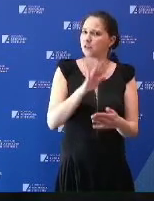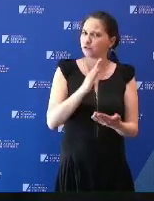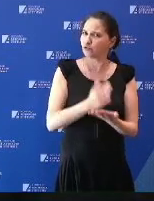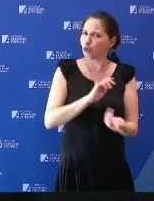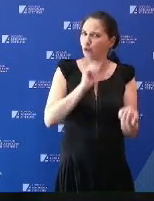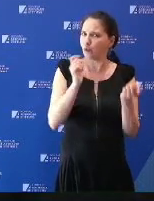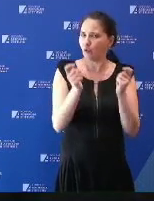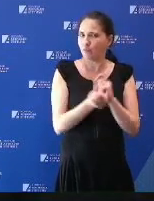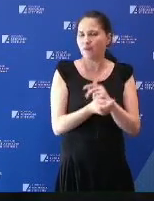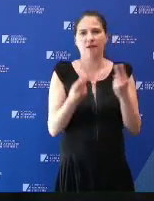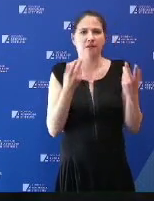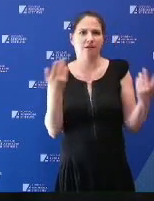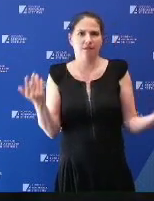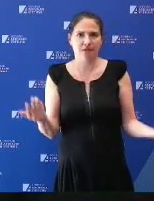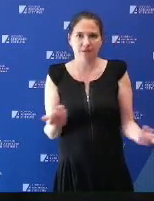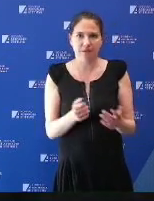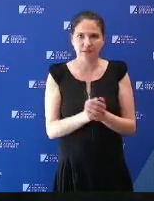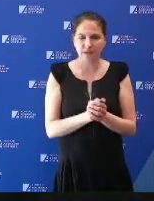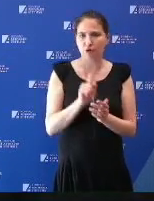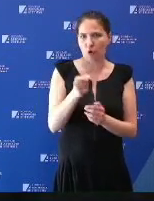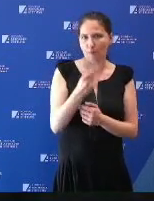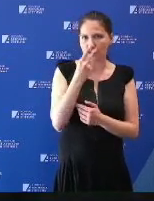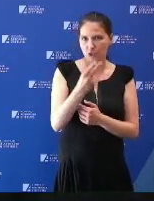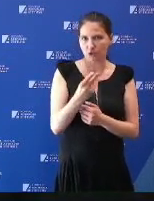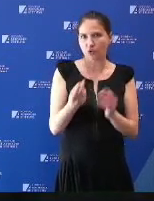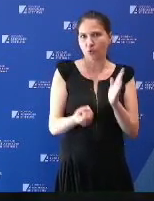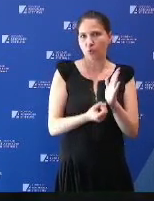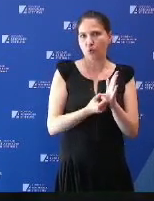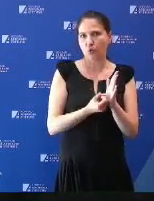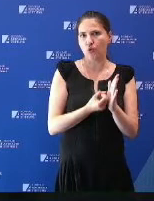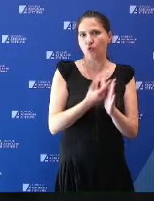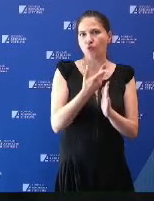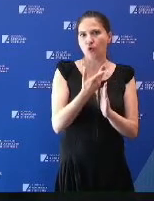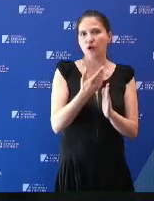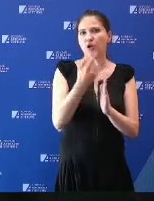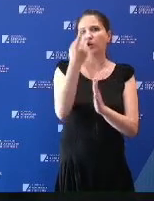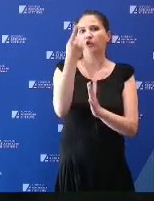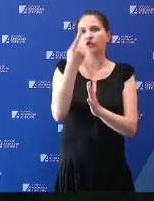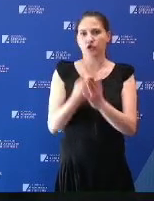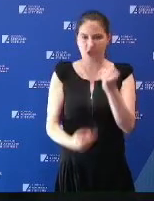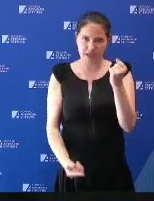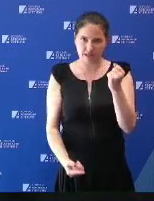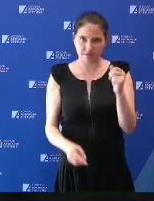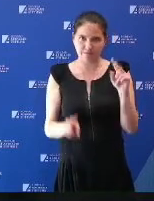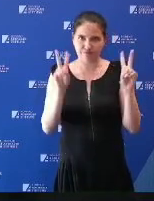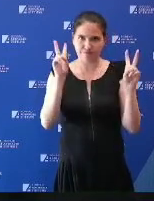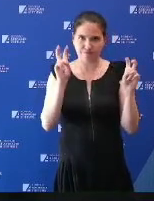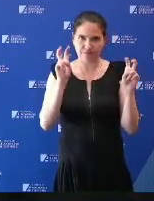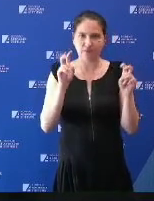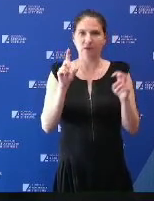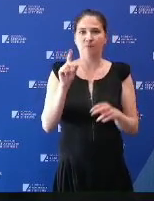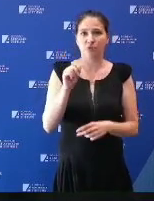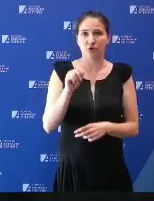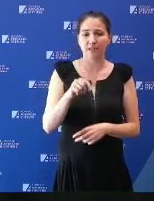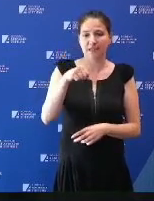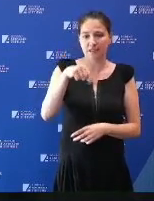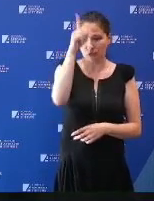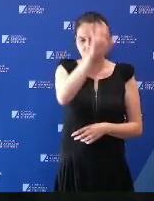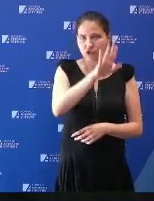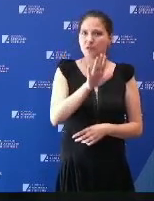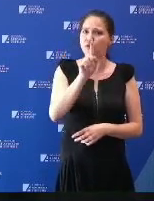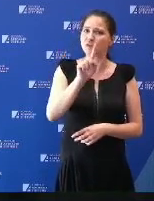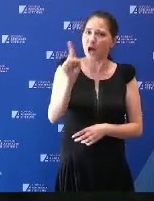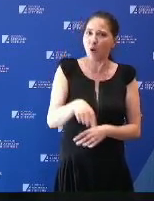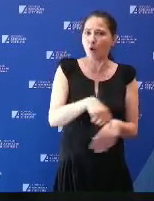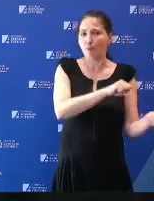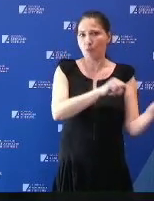wirklich, dass wir uns nochmal anschauen, die Kultur des Scheiterns. Es muss einfach meiner Ansicht nach auch möglich sein, sei es in